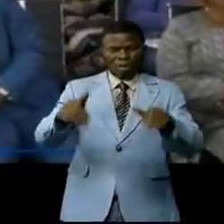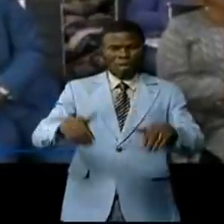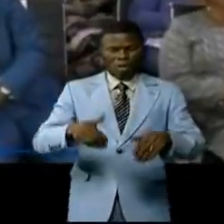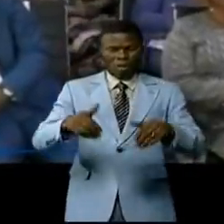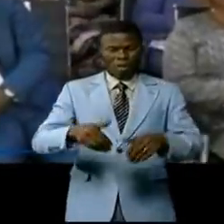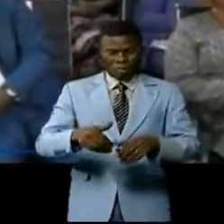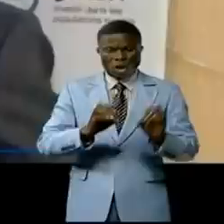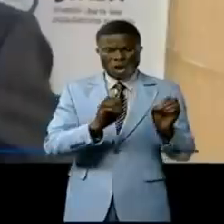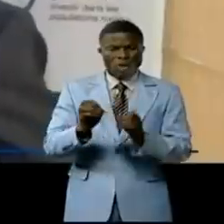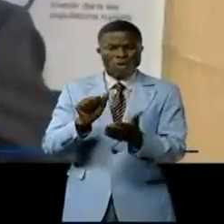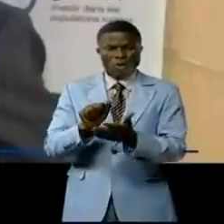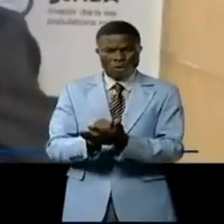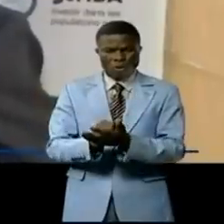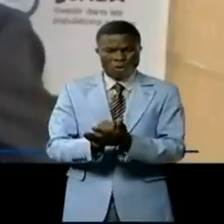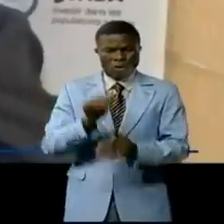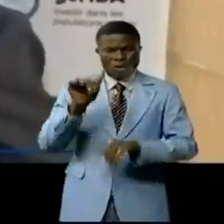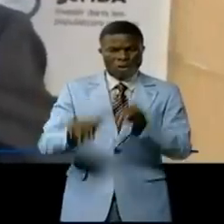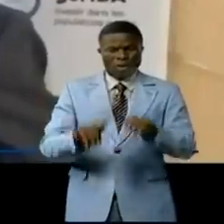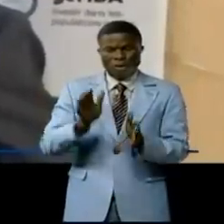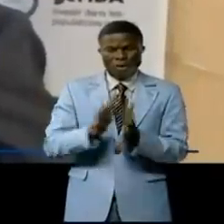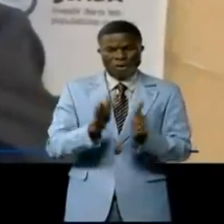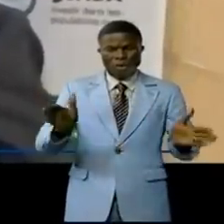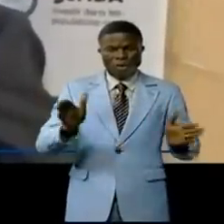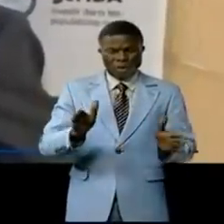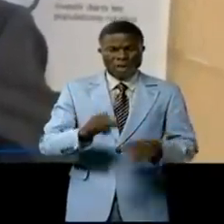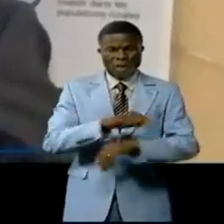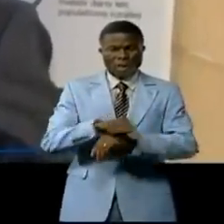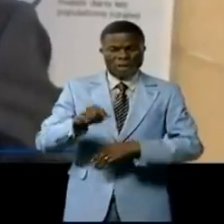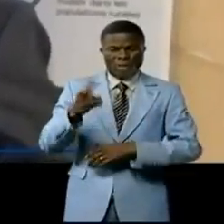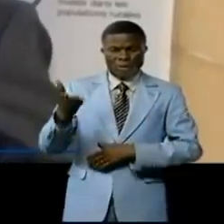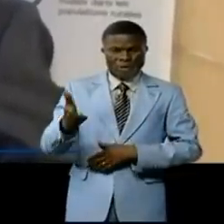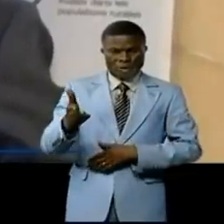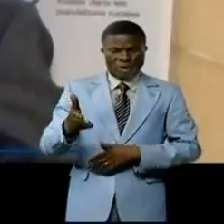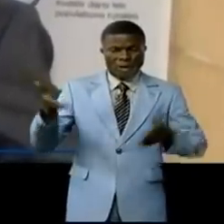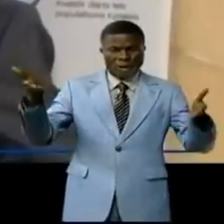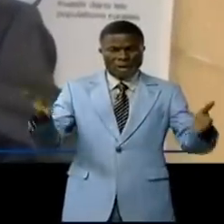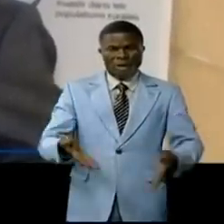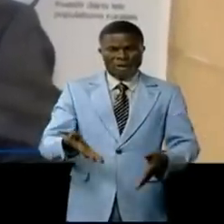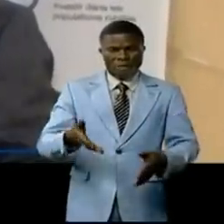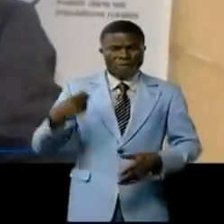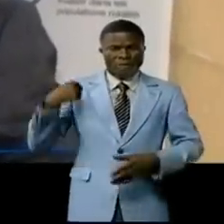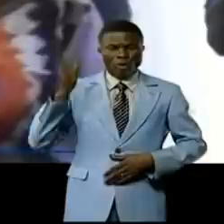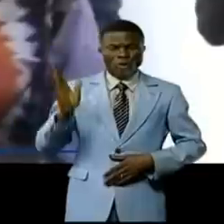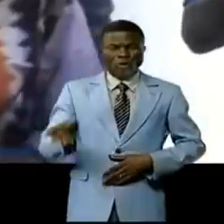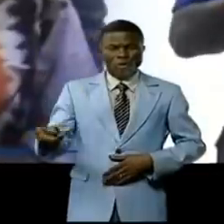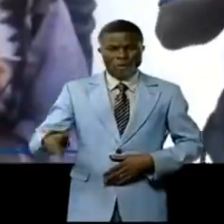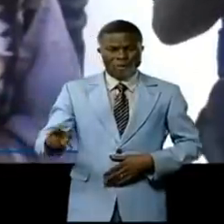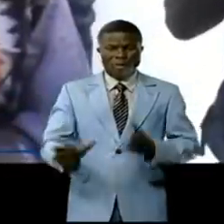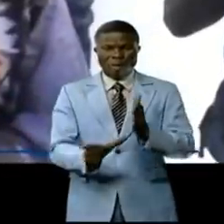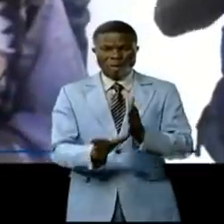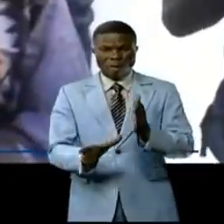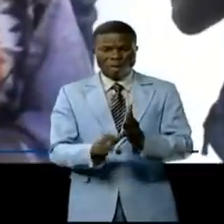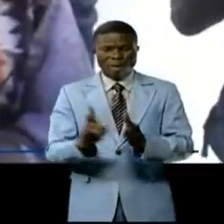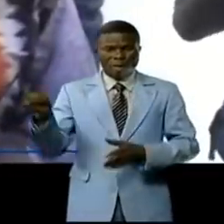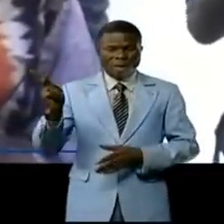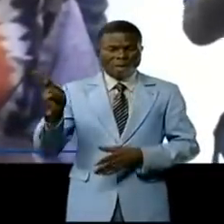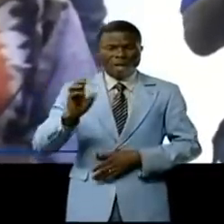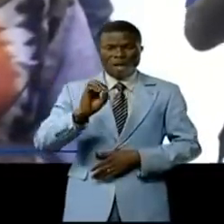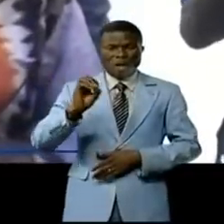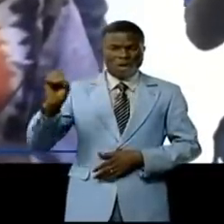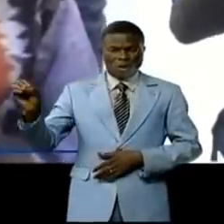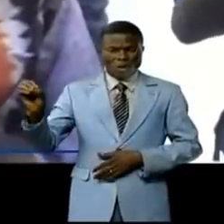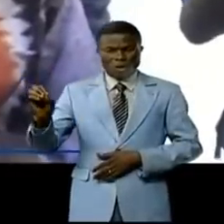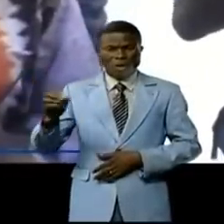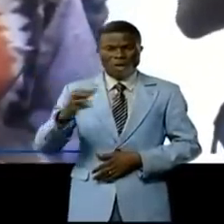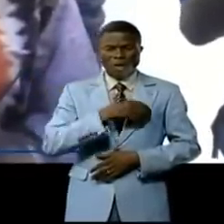Baudouin Kalala, secrétaire général de ce ministère. C'était en présence de la gouverneure de province intérimaire du Kasaï oriental,